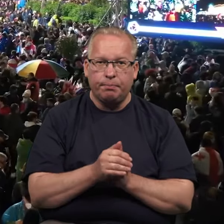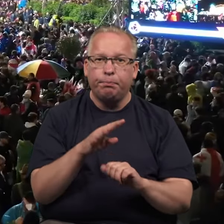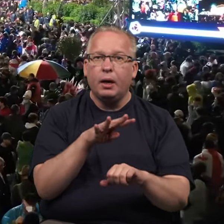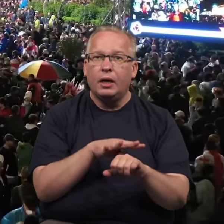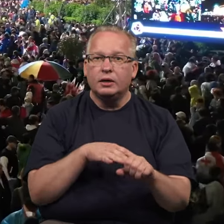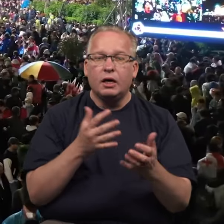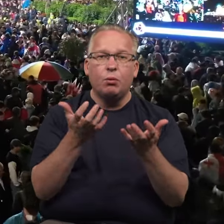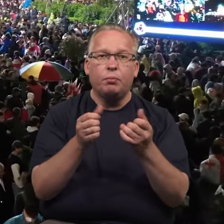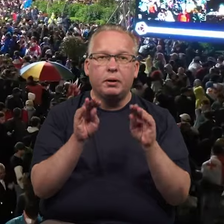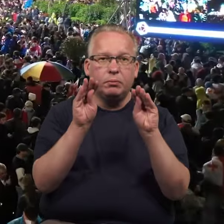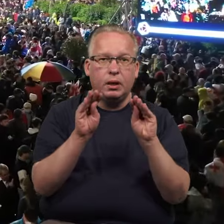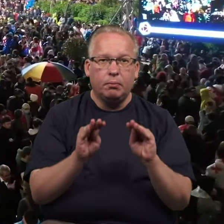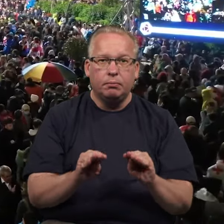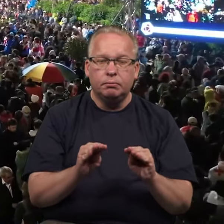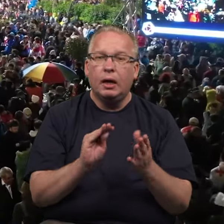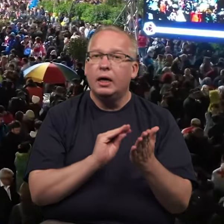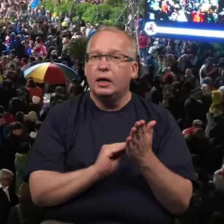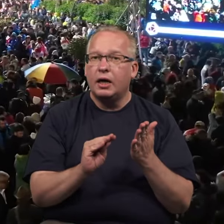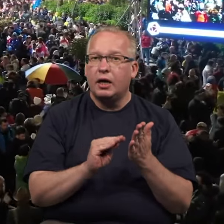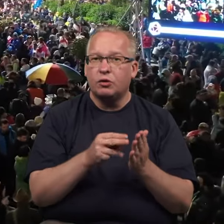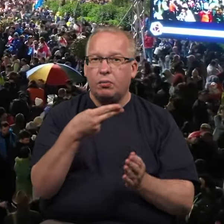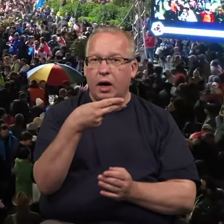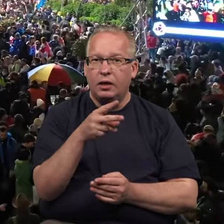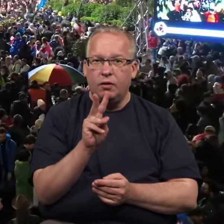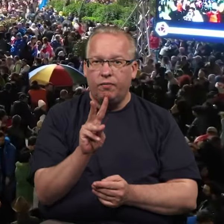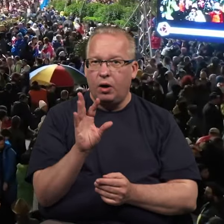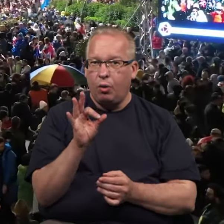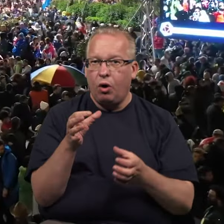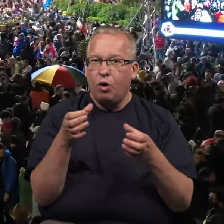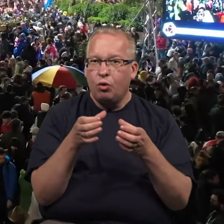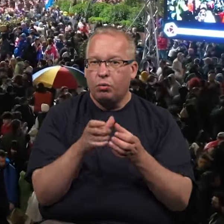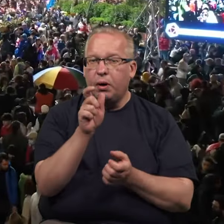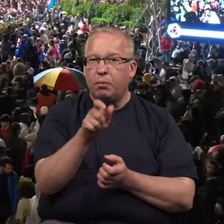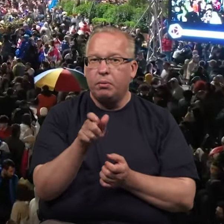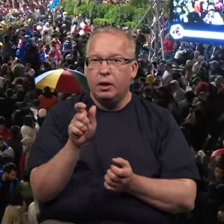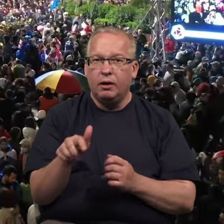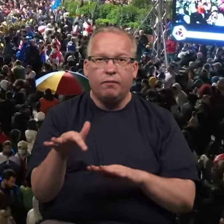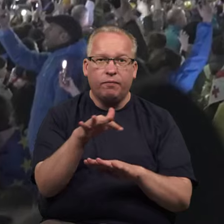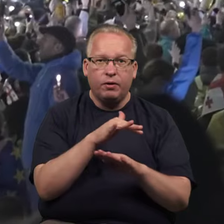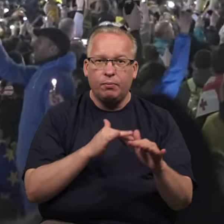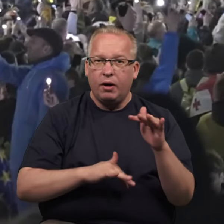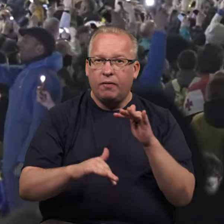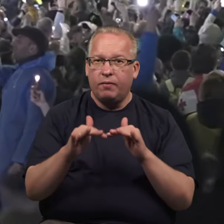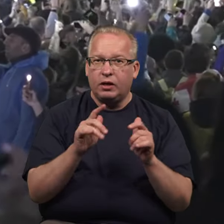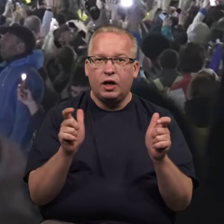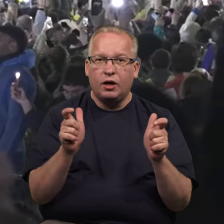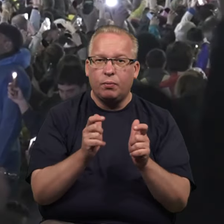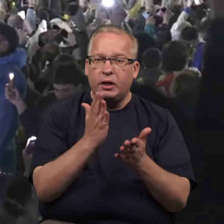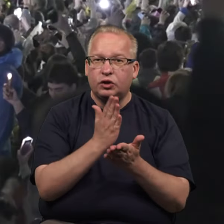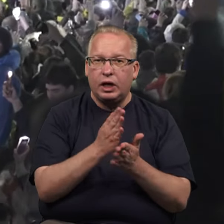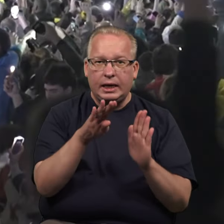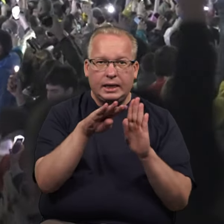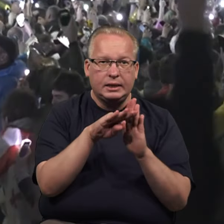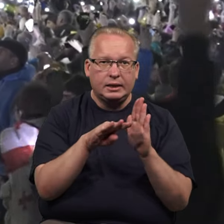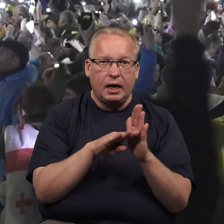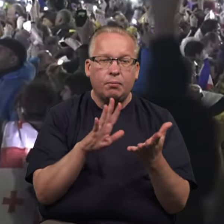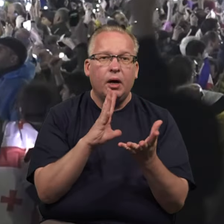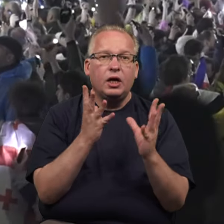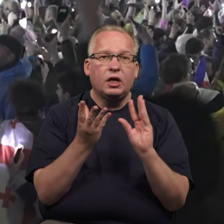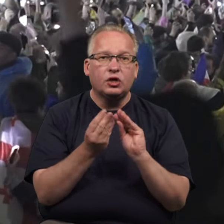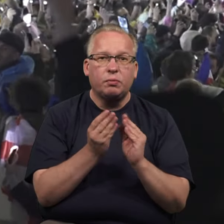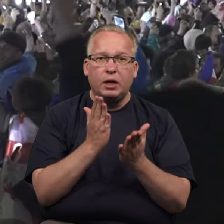priimtoje rezoliucijoje pabrėžiama nevyriausybinių organizacijų ir pilietinės visuomenės veiklai riboti skirtas įstatymas iš esmės